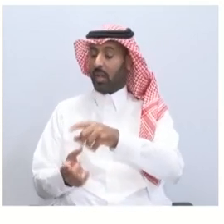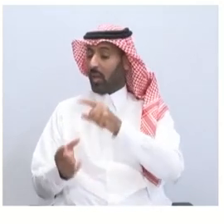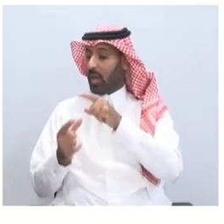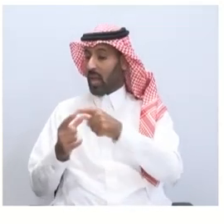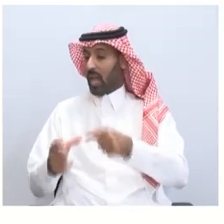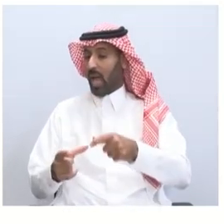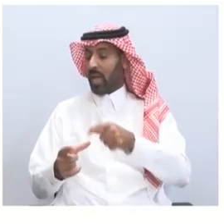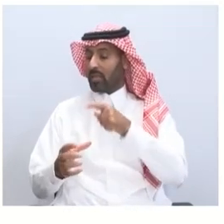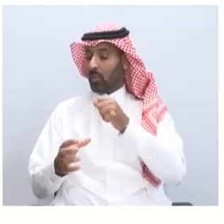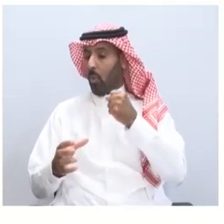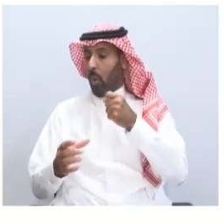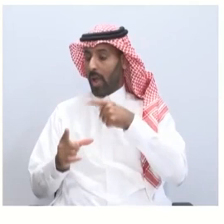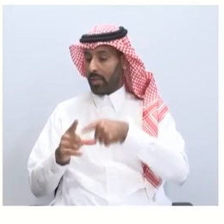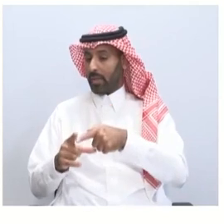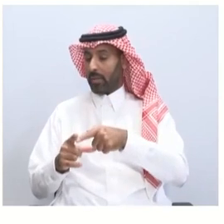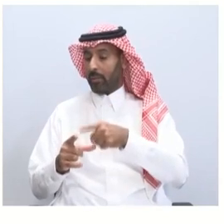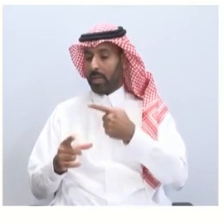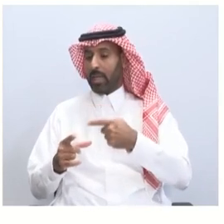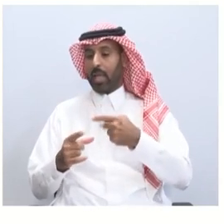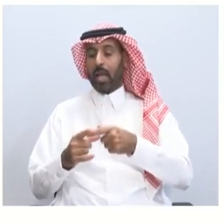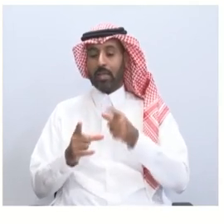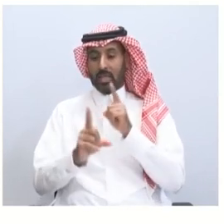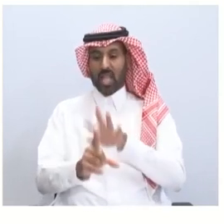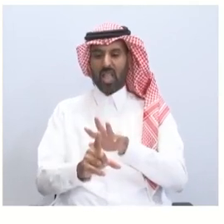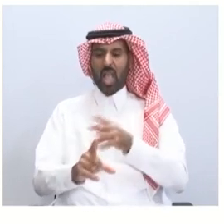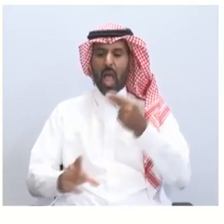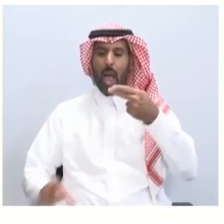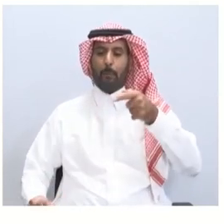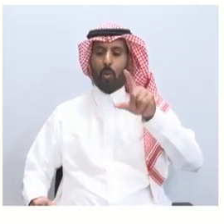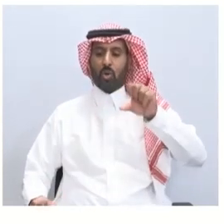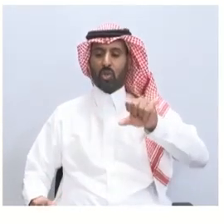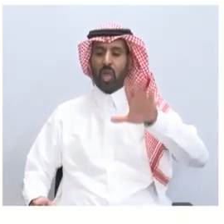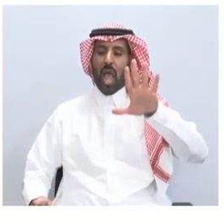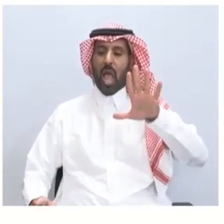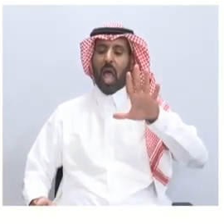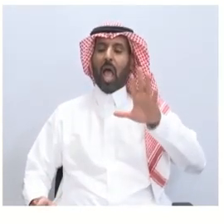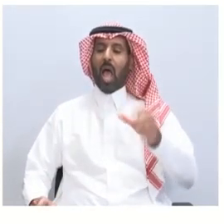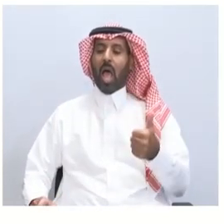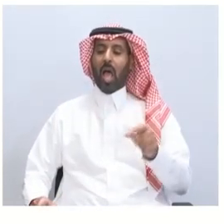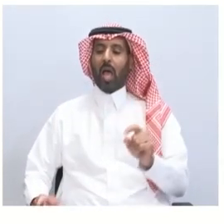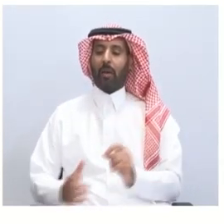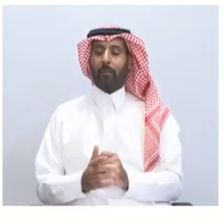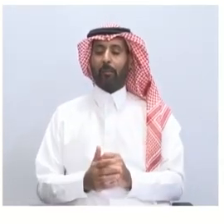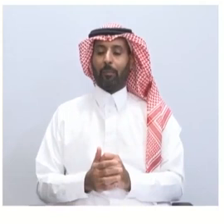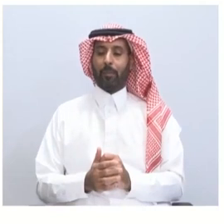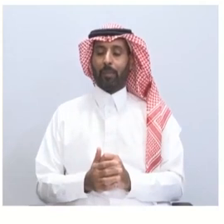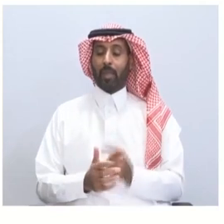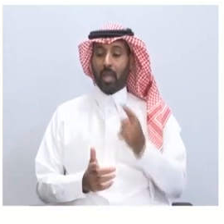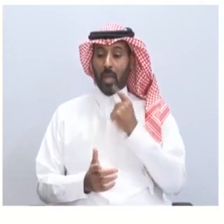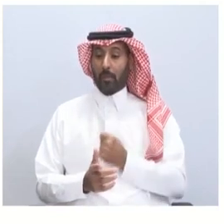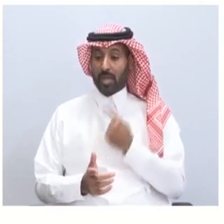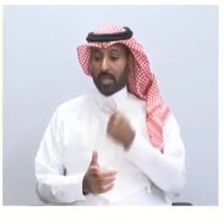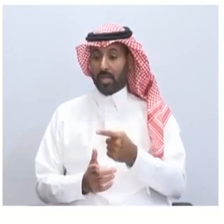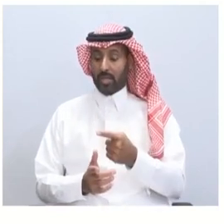القصيم بقياده عبوش اا الهدف من ذلك ايضا هو يريد